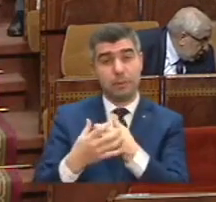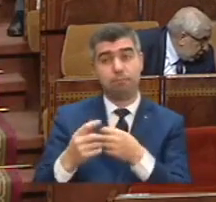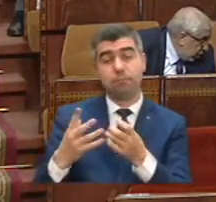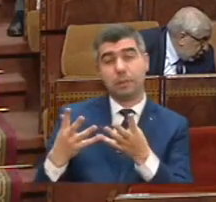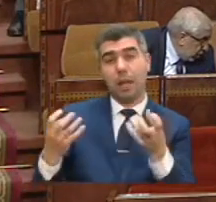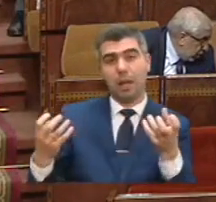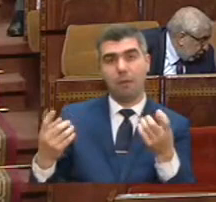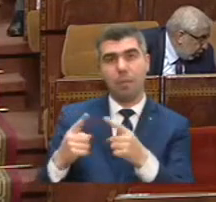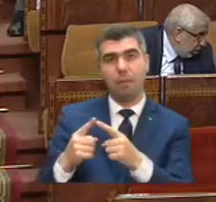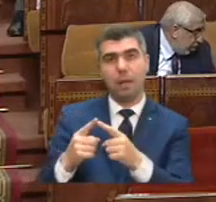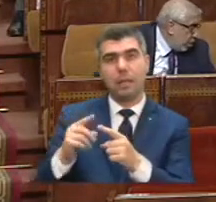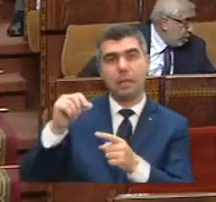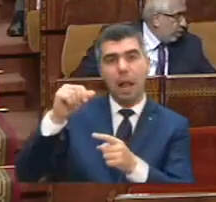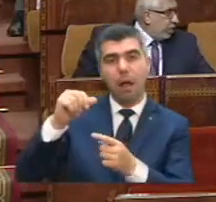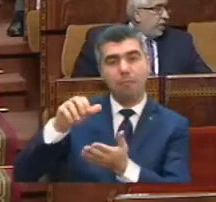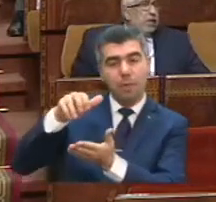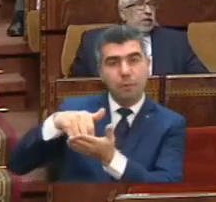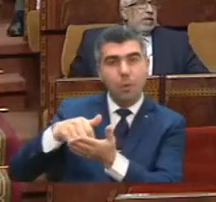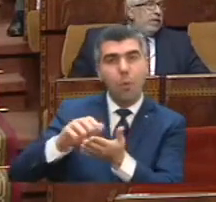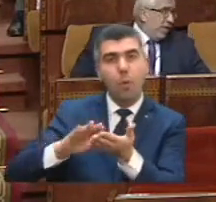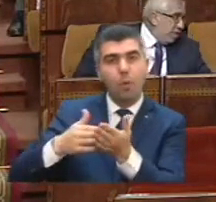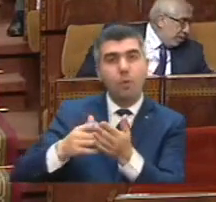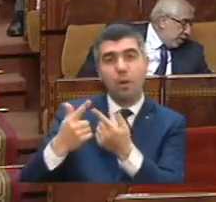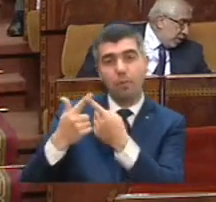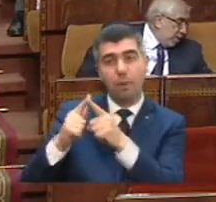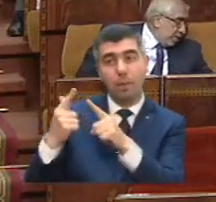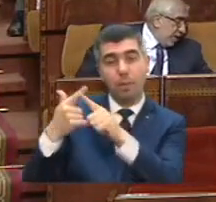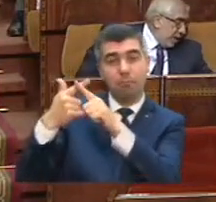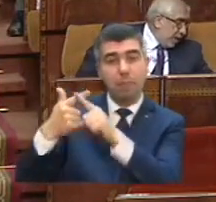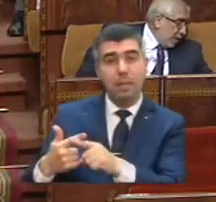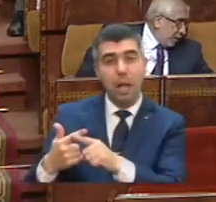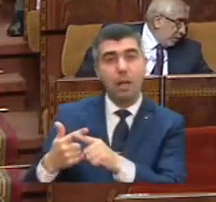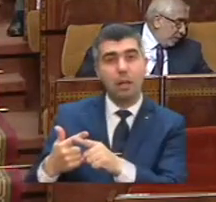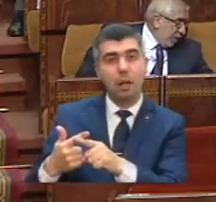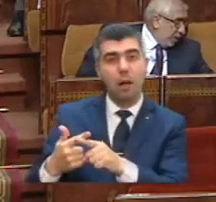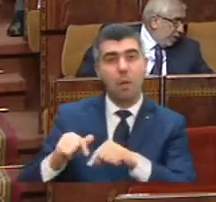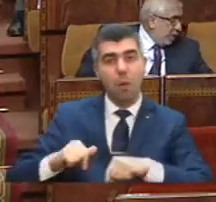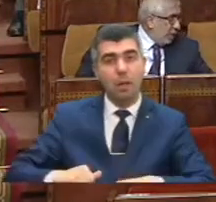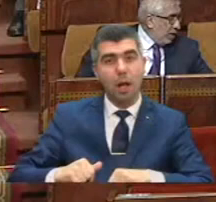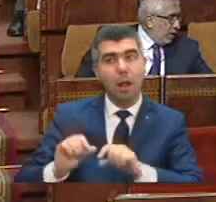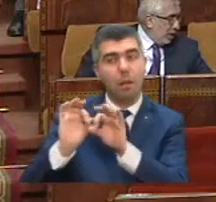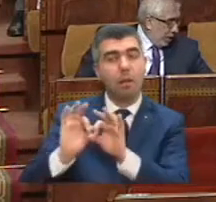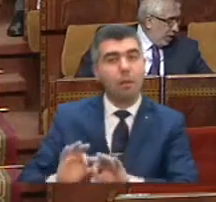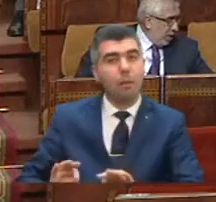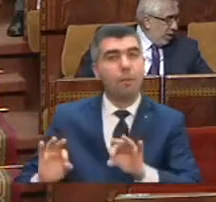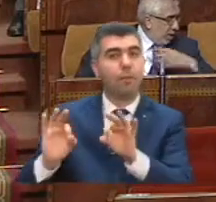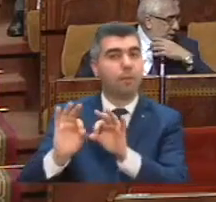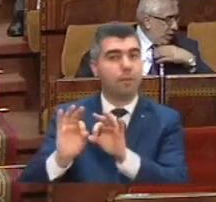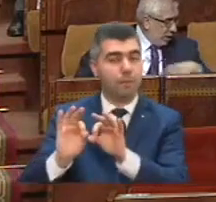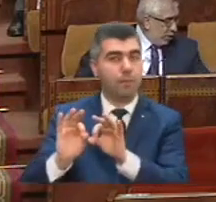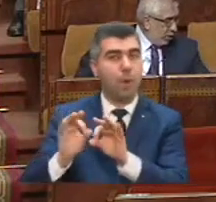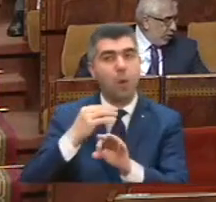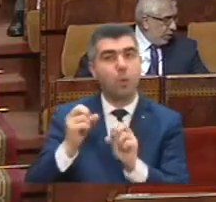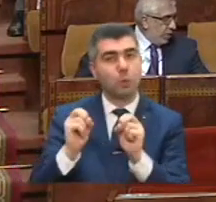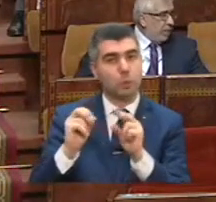وطنيه بطريقه غير معقوله، وكتضيع اموال على خزينه الدوله. حنا كنتمنوا الاصلاحات اللي درتو سواء في الحكومه السابقه